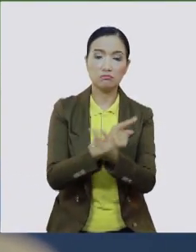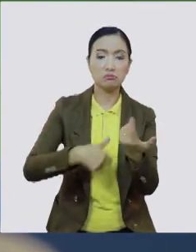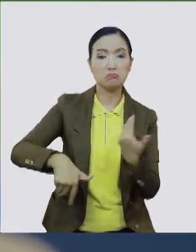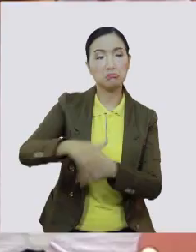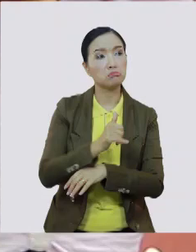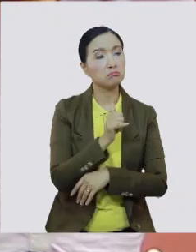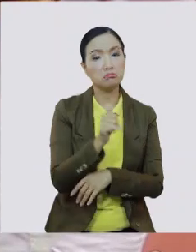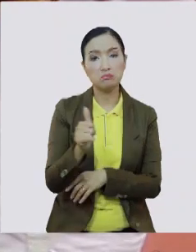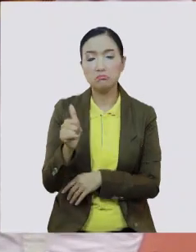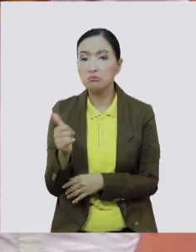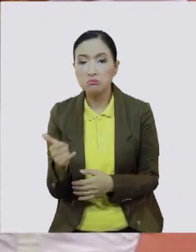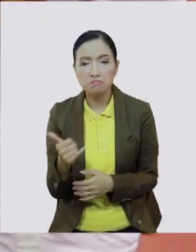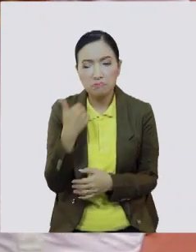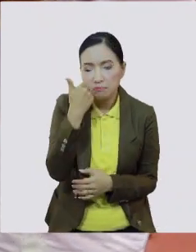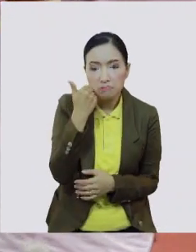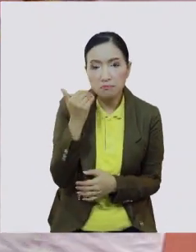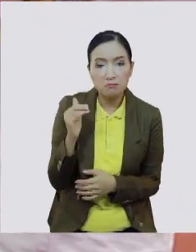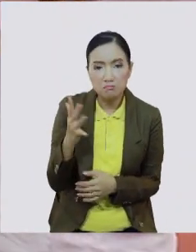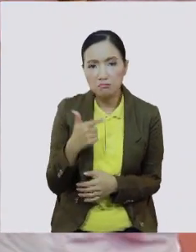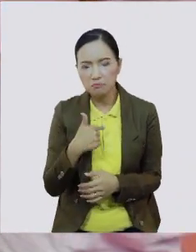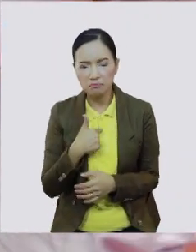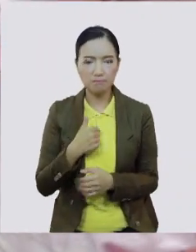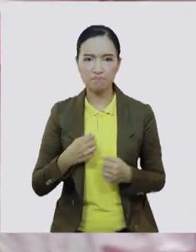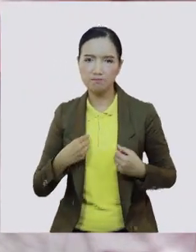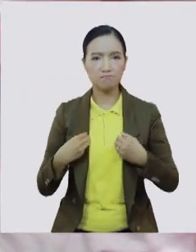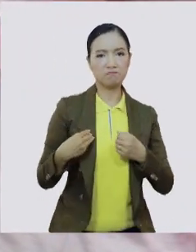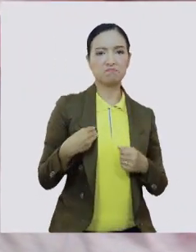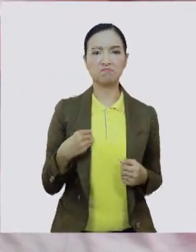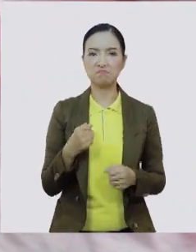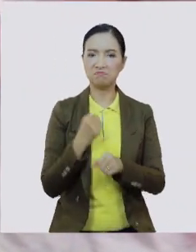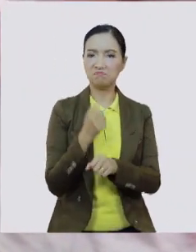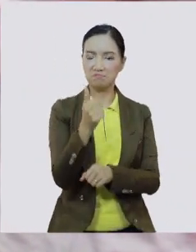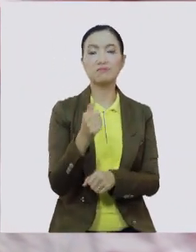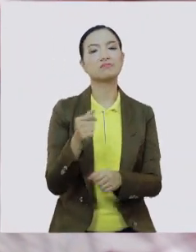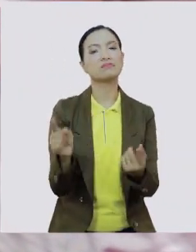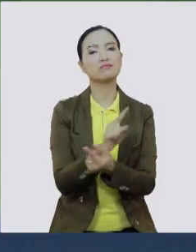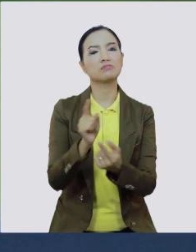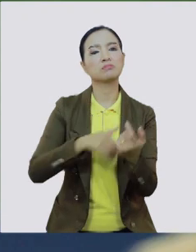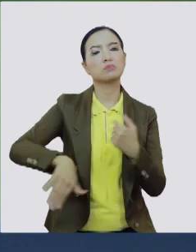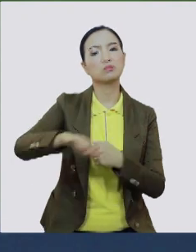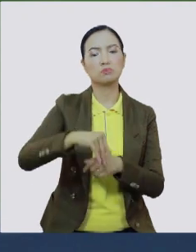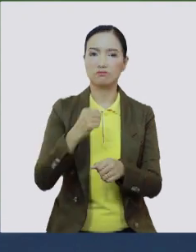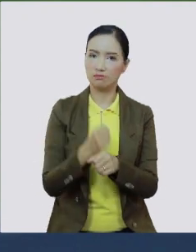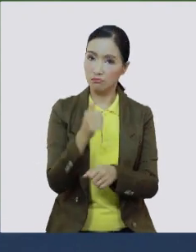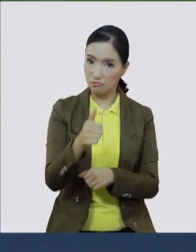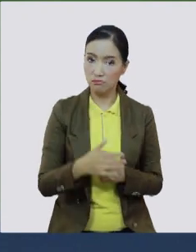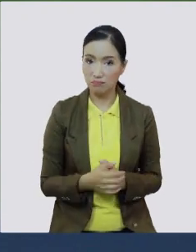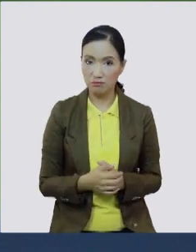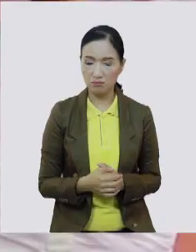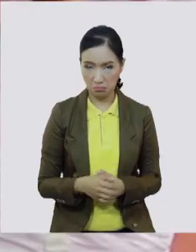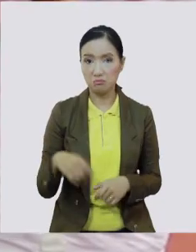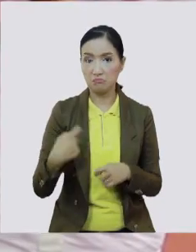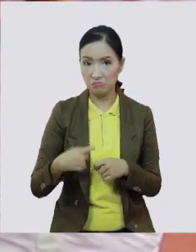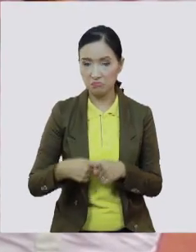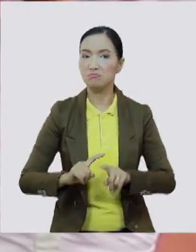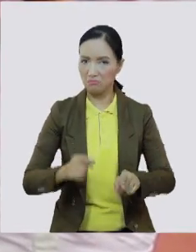ไหนโดยแบบไม่ต้องไปเหนียมไม่ต้องไปอายเราแบบเหมือนยืดอกได้ในสังคมปกติมันไม่ใช่เรื่องง่ายนะครับที่จะมาเป็นอย่างนี้